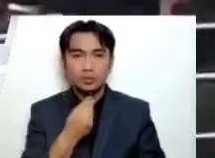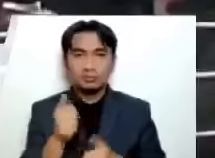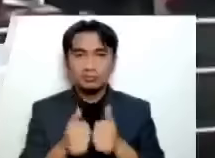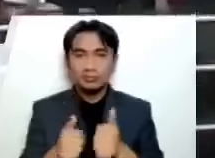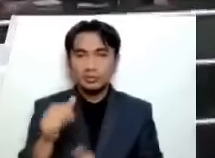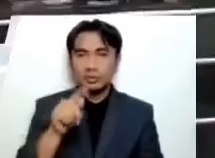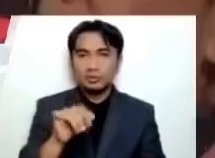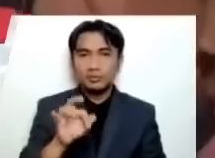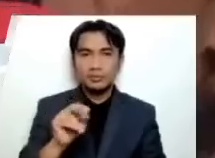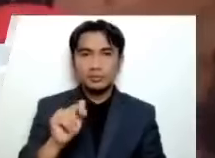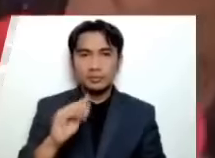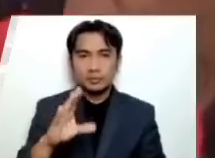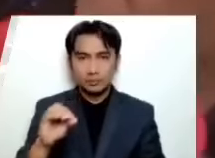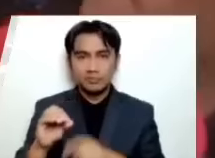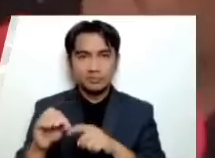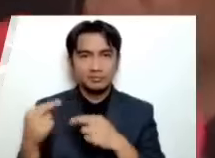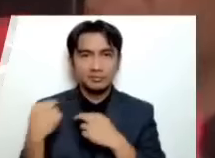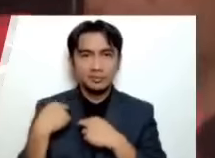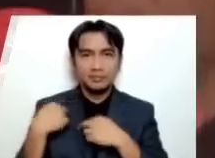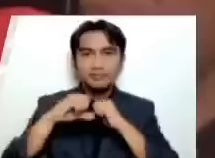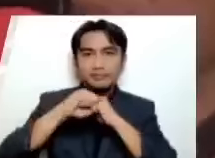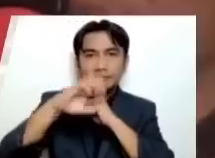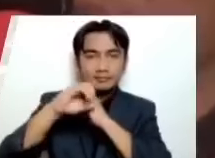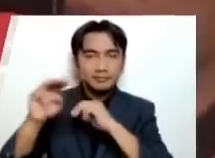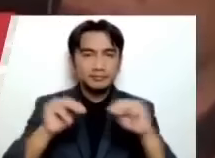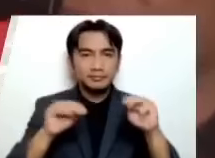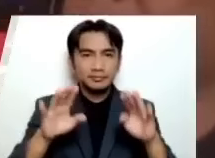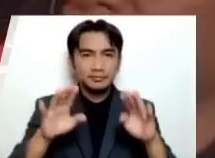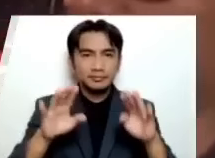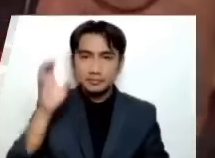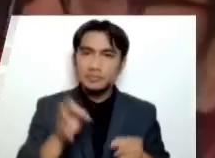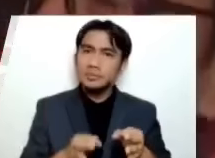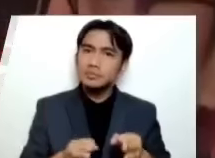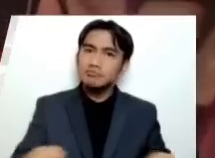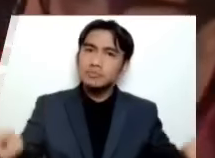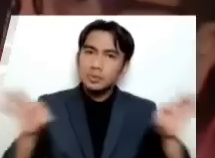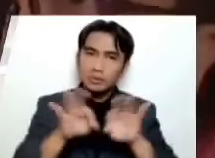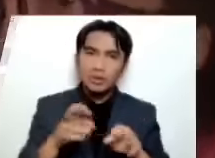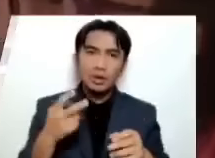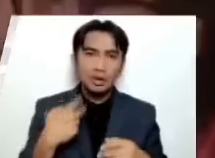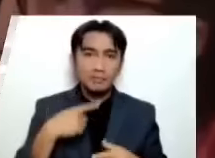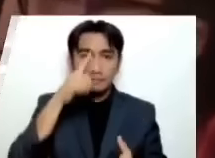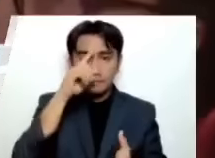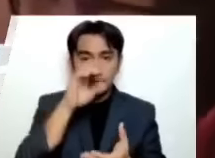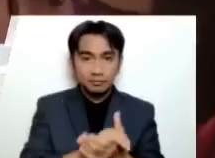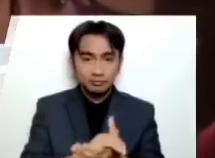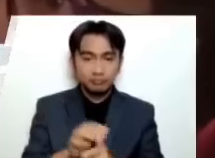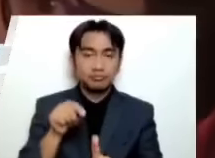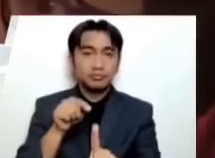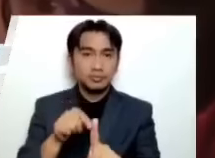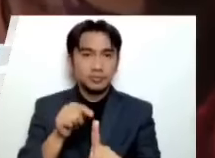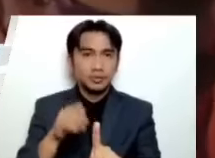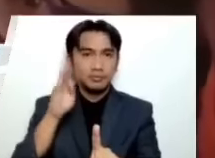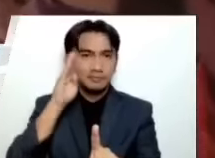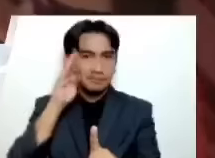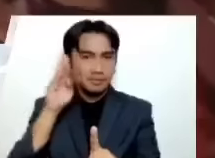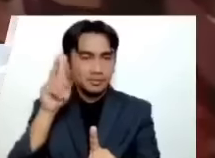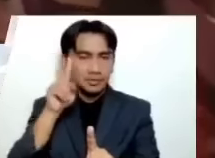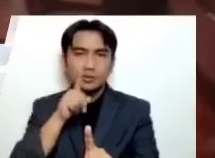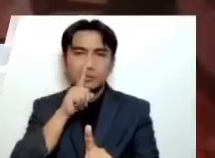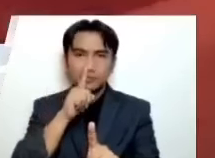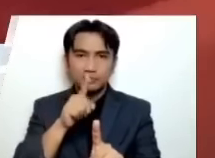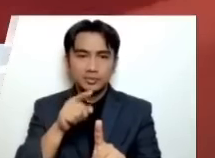campaign manager. Ang mahalaga dito ay yung talagang susuporta. Naniniwala sila na yung platforma ng Bagong Pilipinas, yan po ang magpapaunlad sa buhay ng